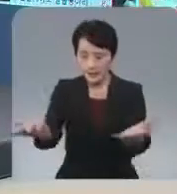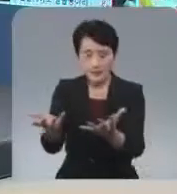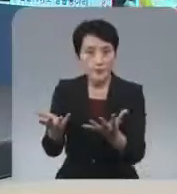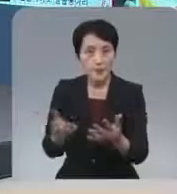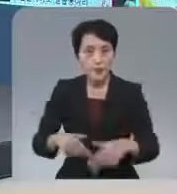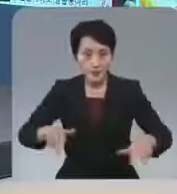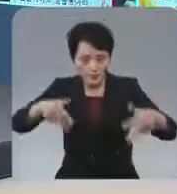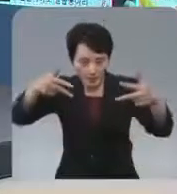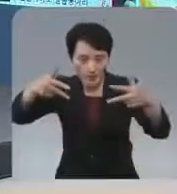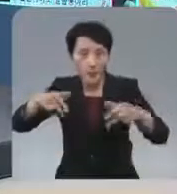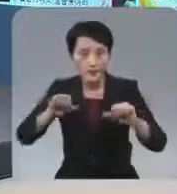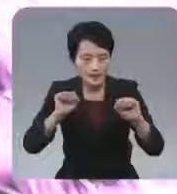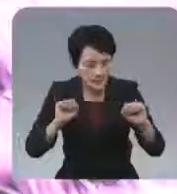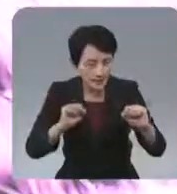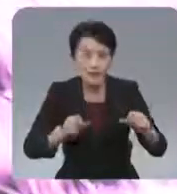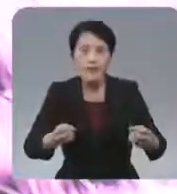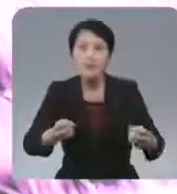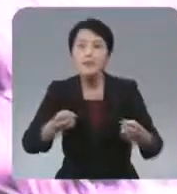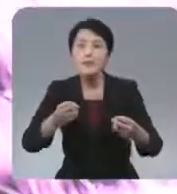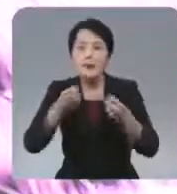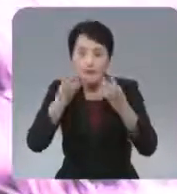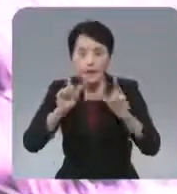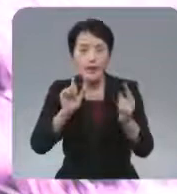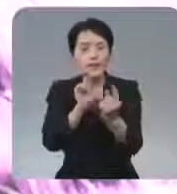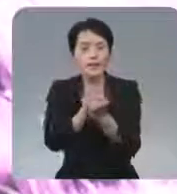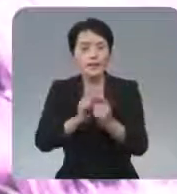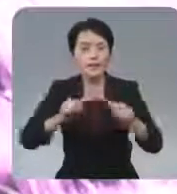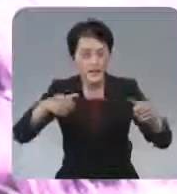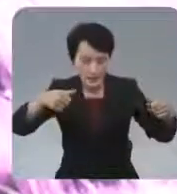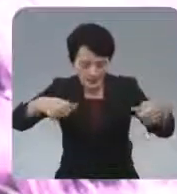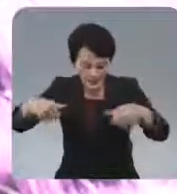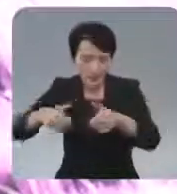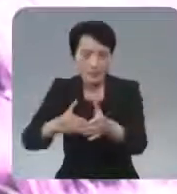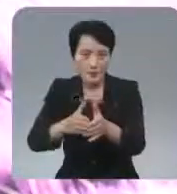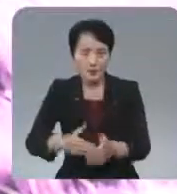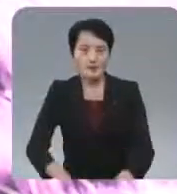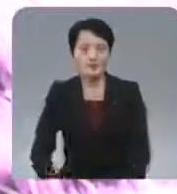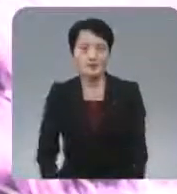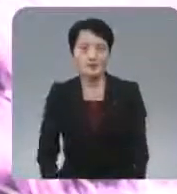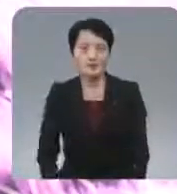омикрон который со временем станет доминирующим штаммом